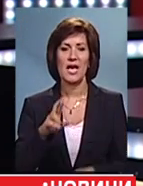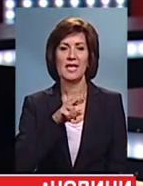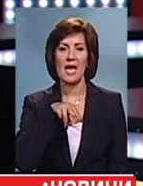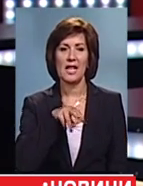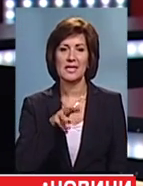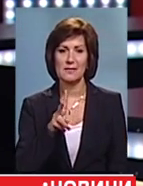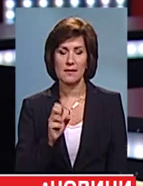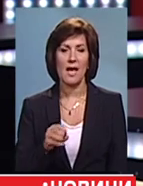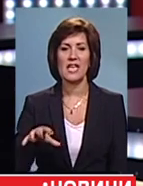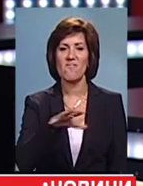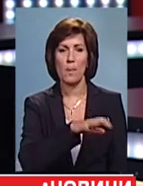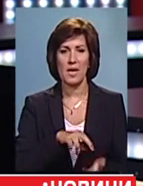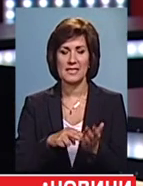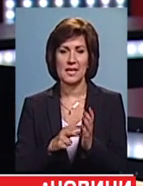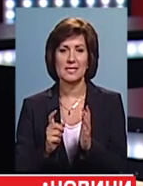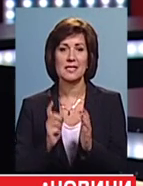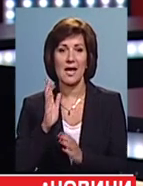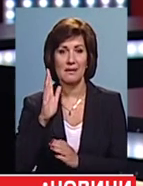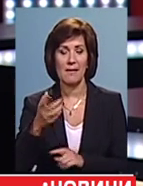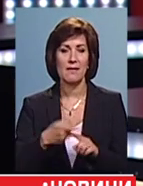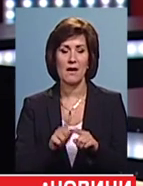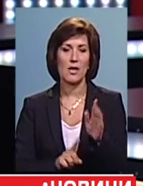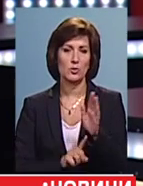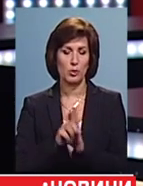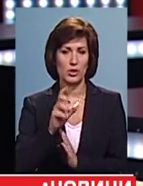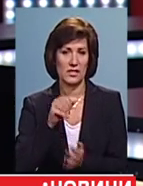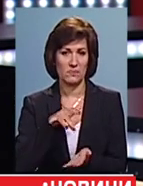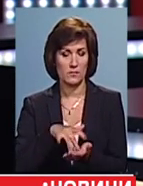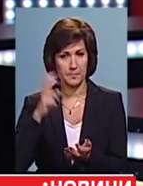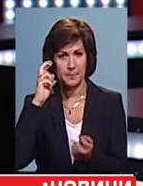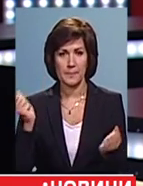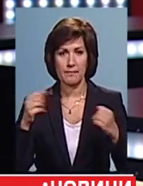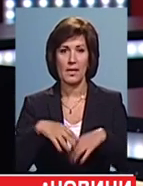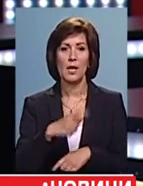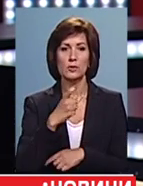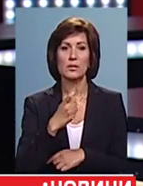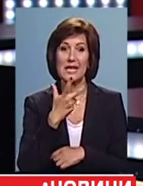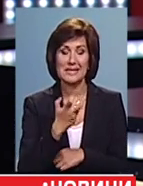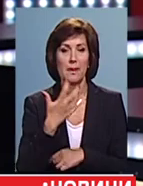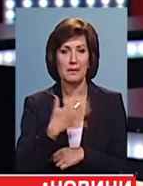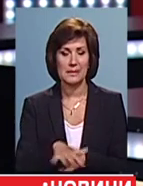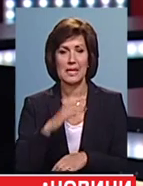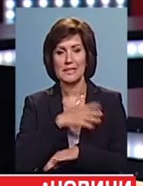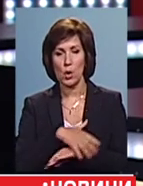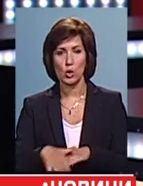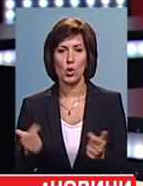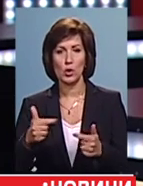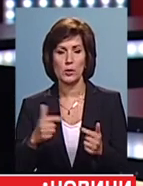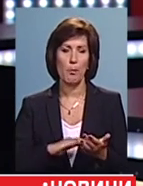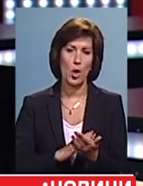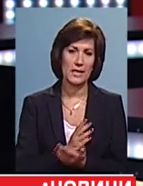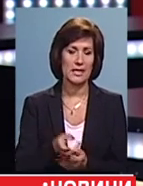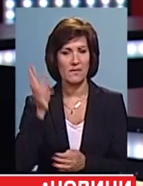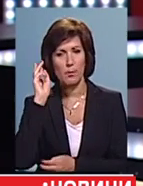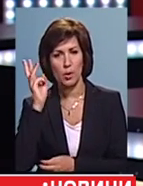європейська стратегія», яка розпочалась у столиці. До Києва приїхало 350 закордонних гостей – політиків, дипломатів,